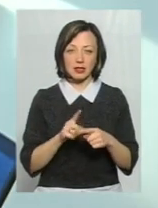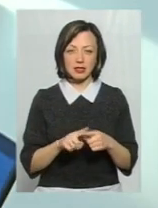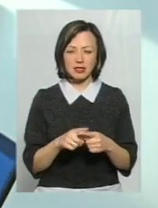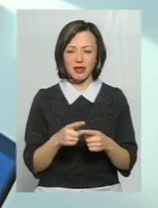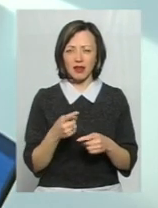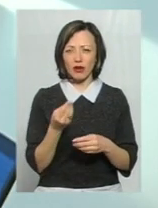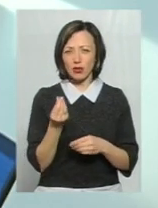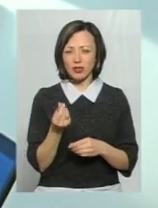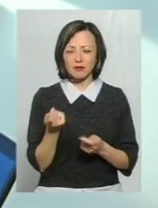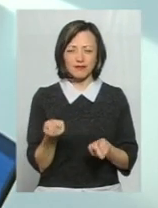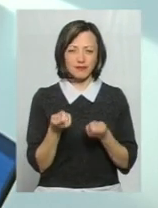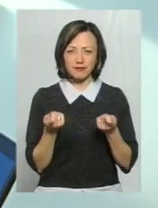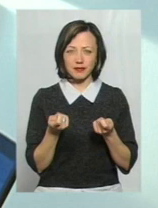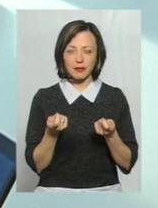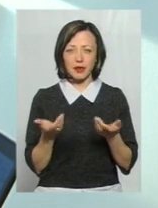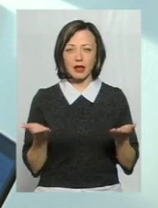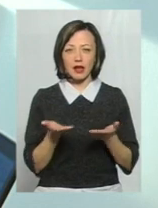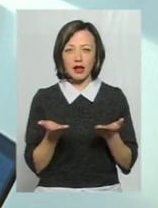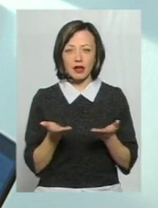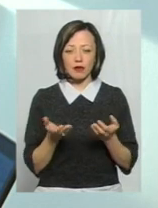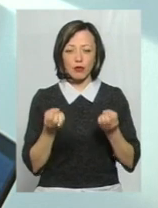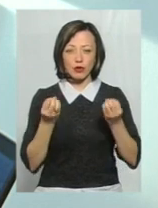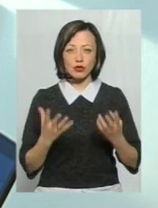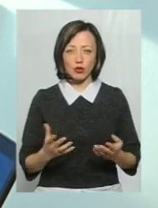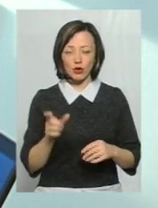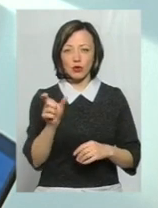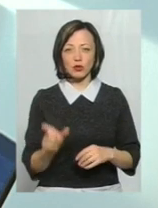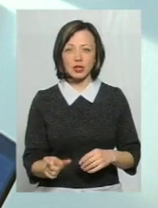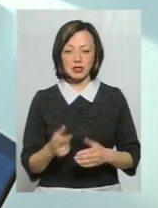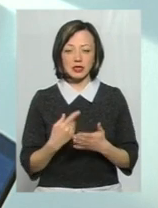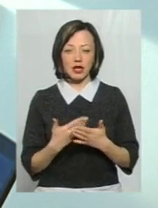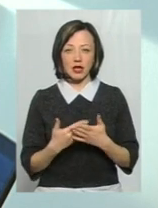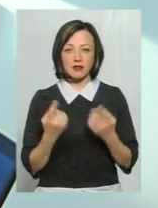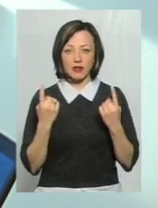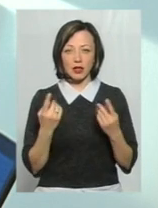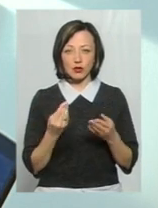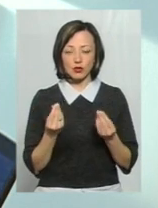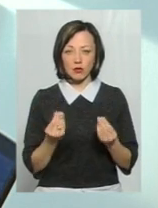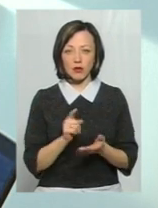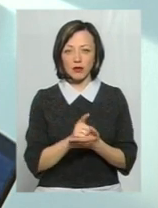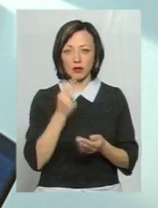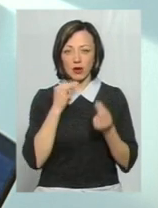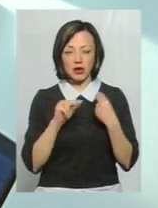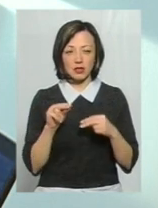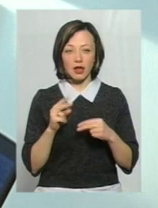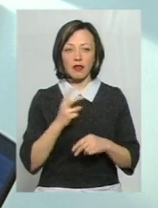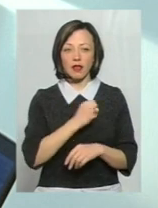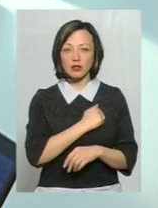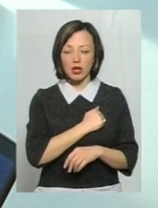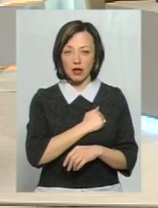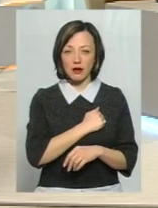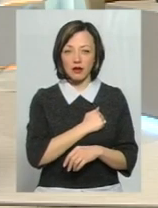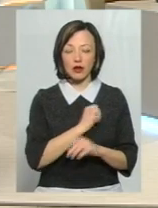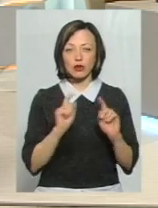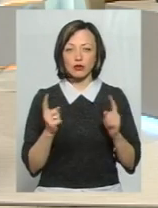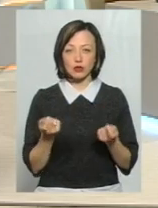в морі, яка, в принципі, для простої пересічної людини, здається, велика сума, і це повинно бути покращення. На жаль,